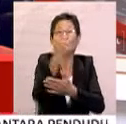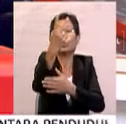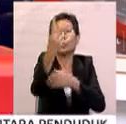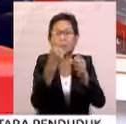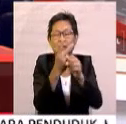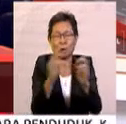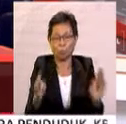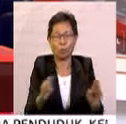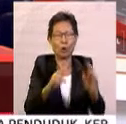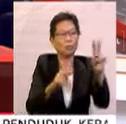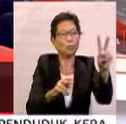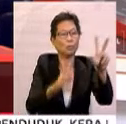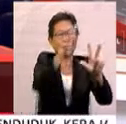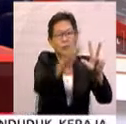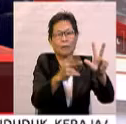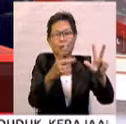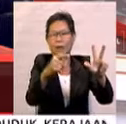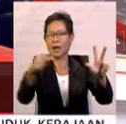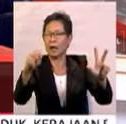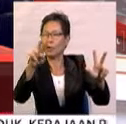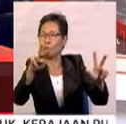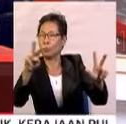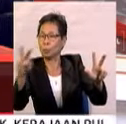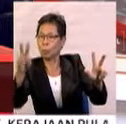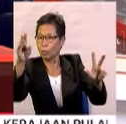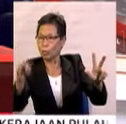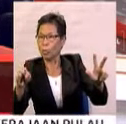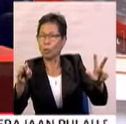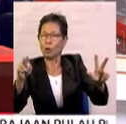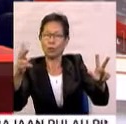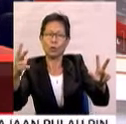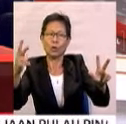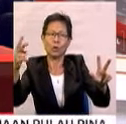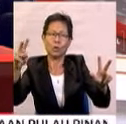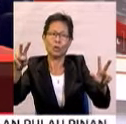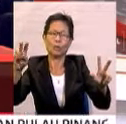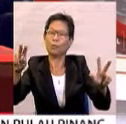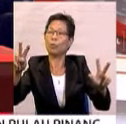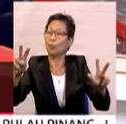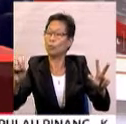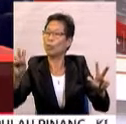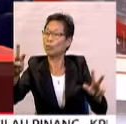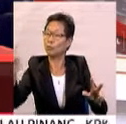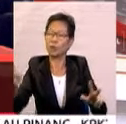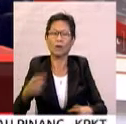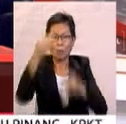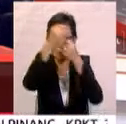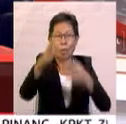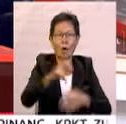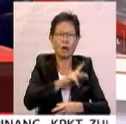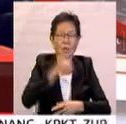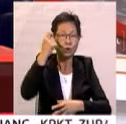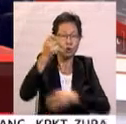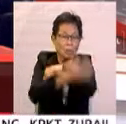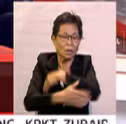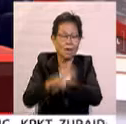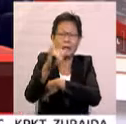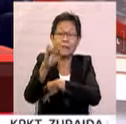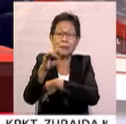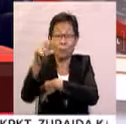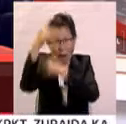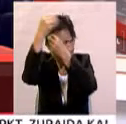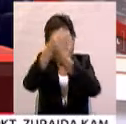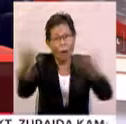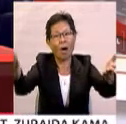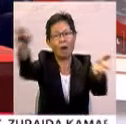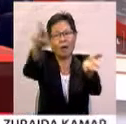bermula 23 Februari lalu hingga 22 Februari 2021. Perkara itu dimaklumkan Ketua Setiausaha Negara Datuk Seri Dr. Ismail Bakar dalam